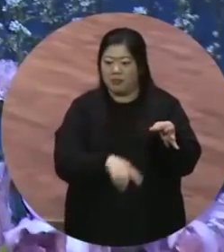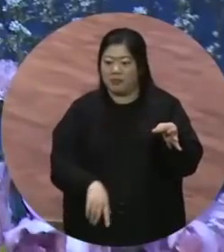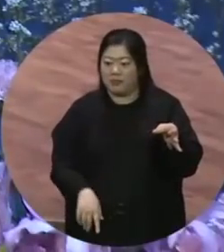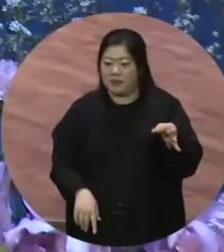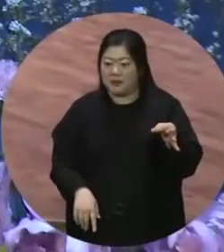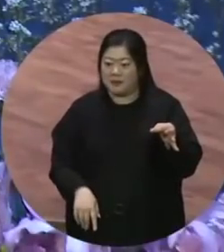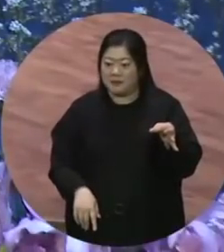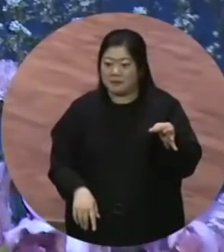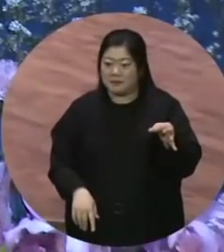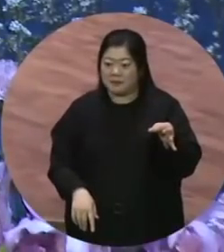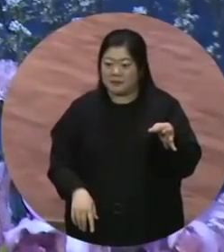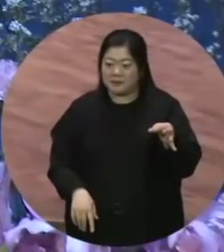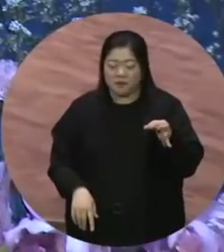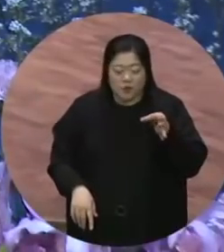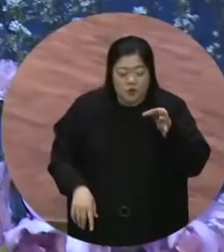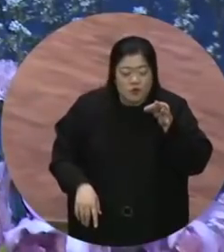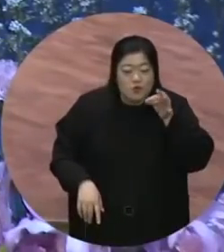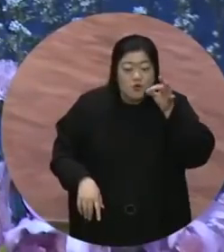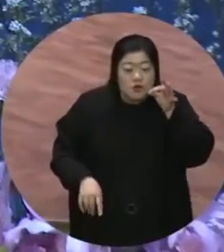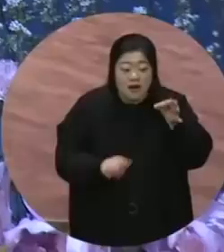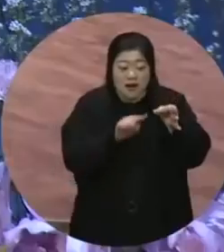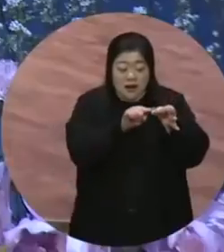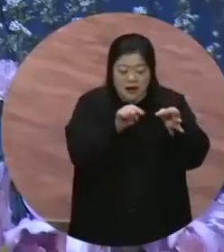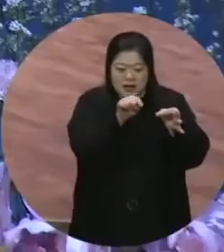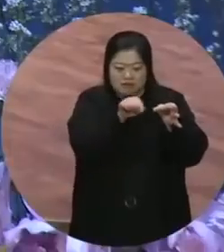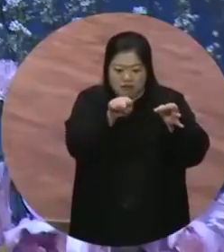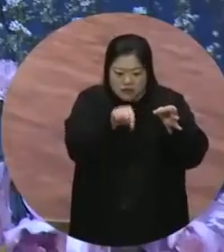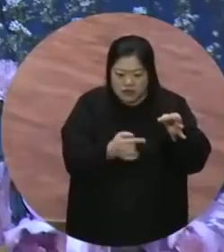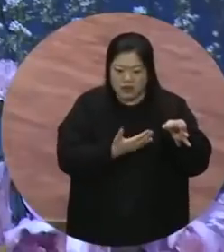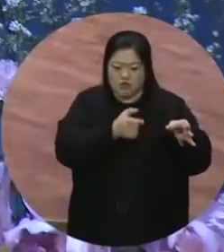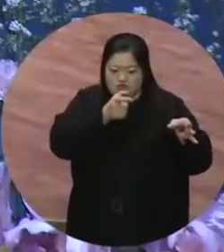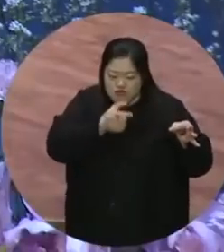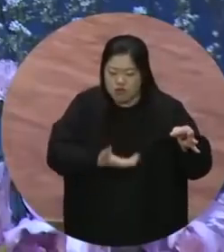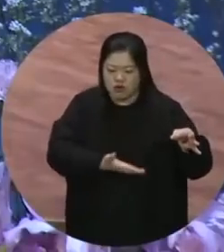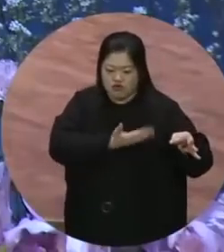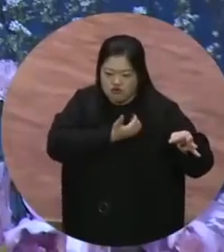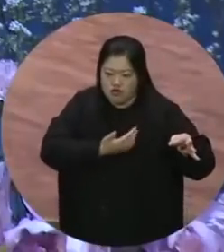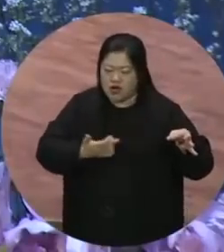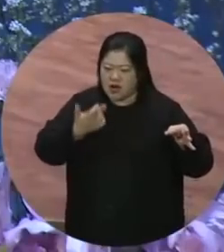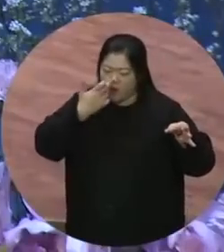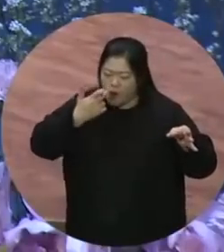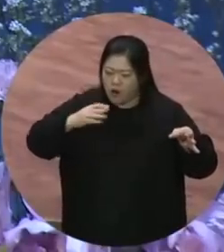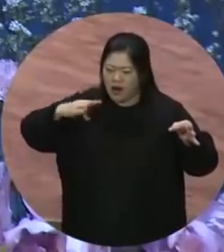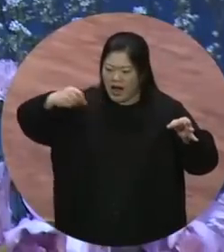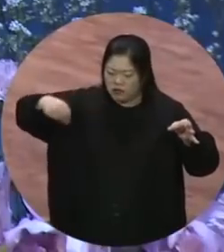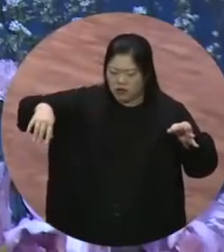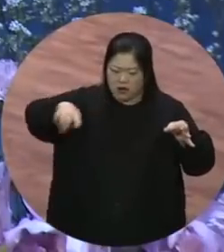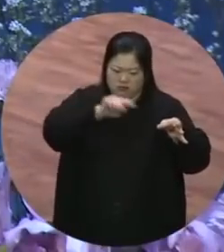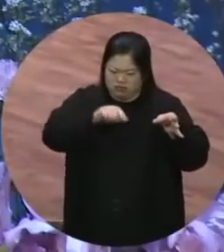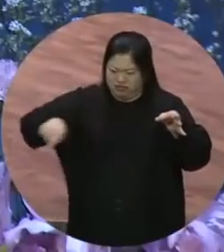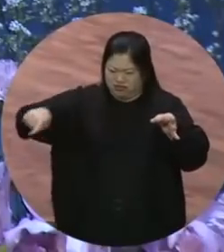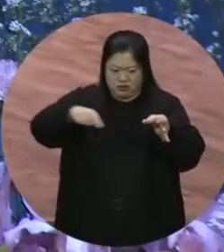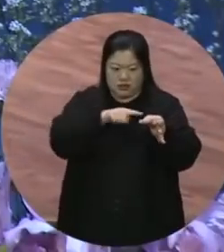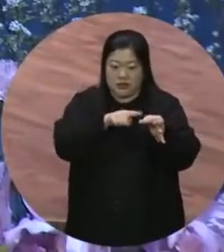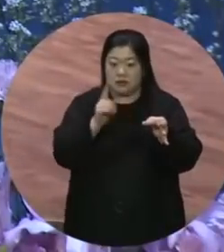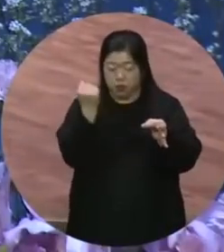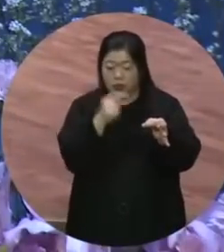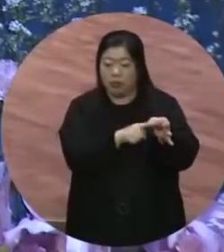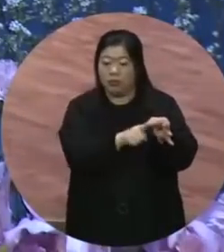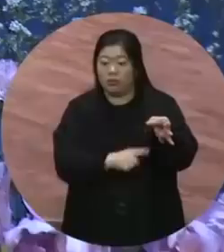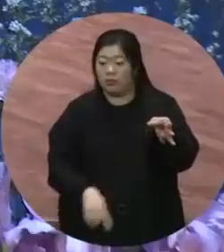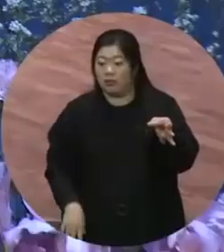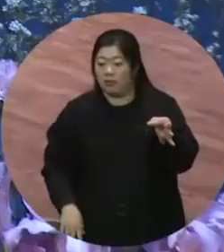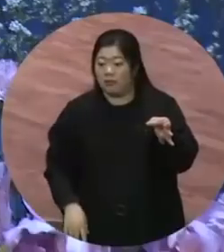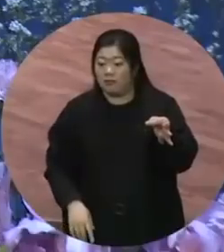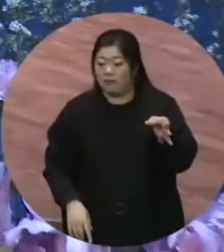그래서 이 커피 모든 만드는 기본 재료가 뭐냐? 에스프레소예요. 제가 왜 이 말씀을 드리느냐 하면요.